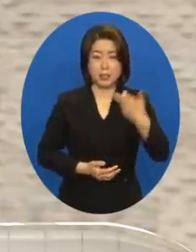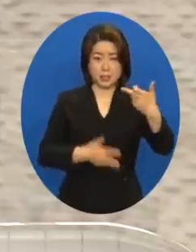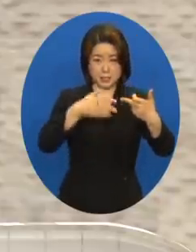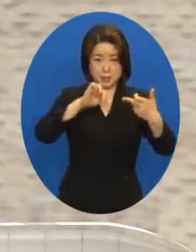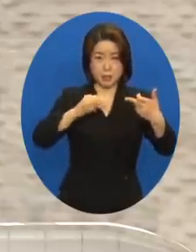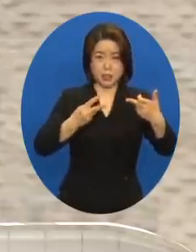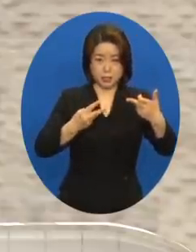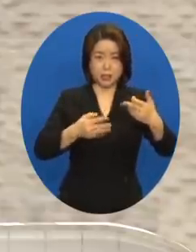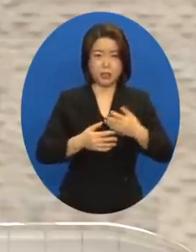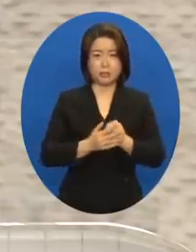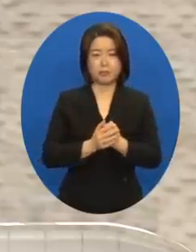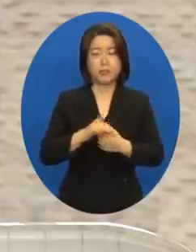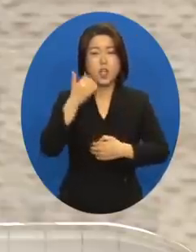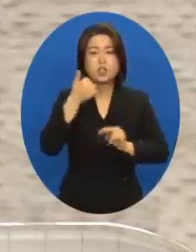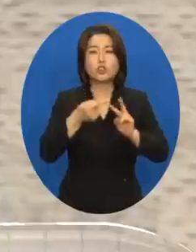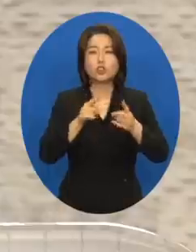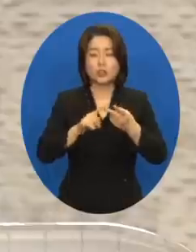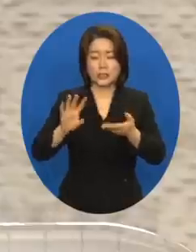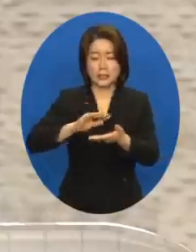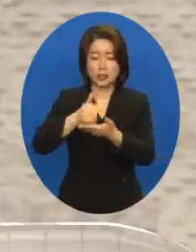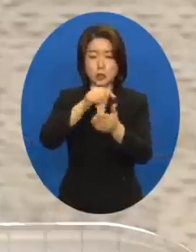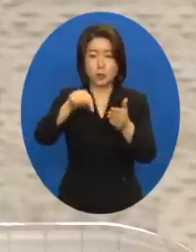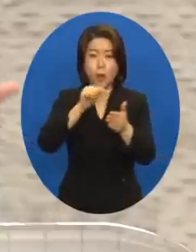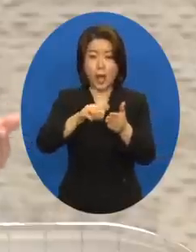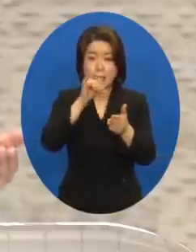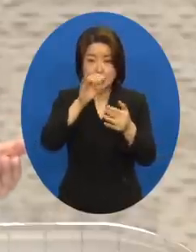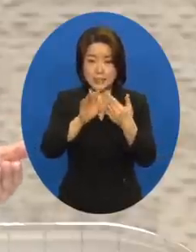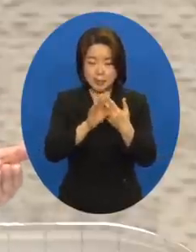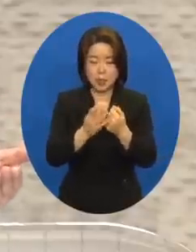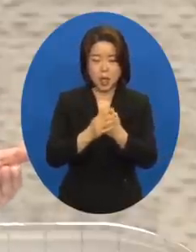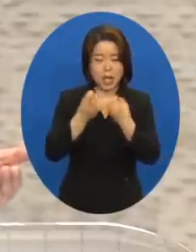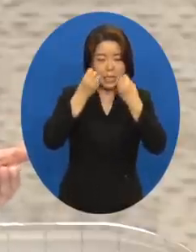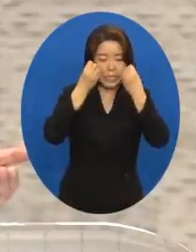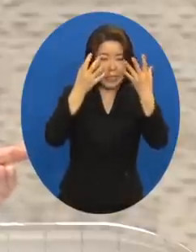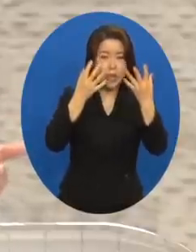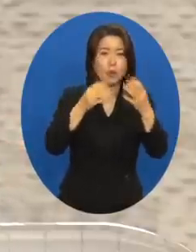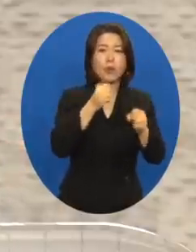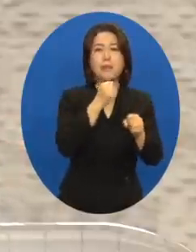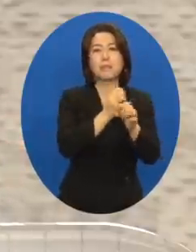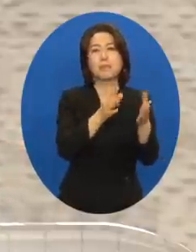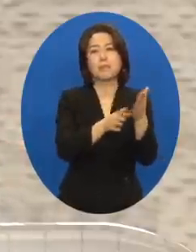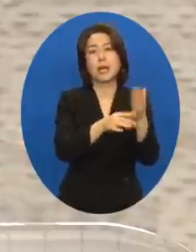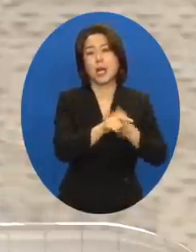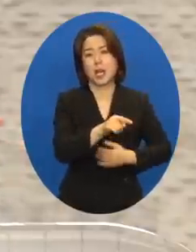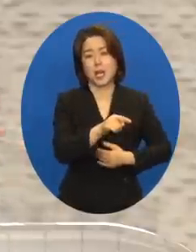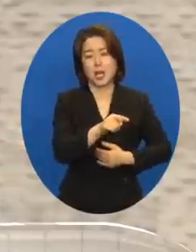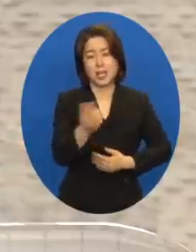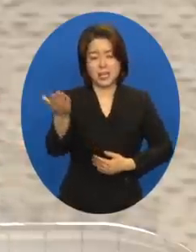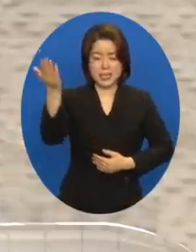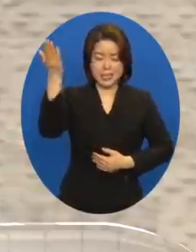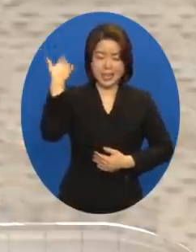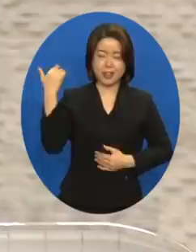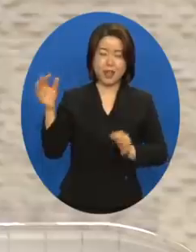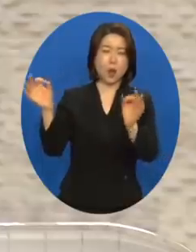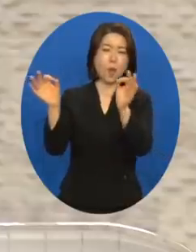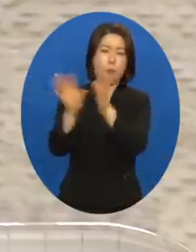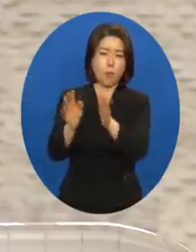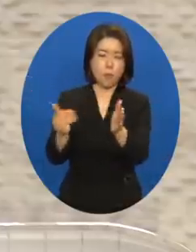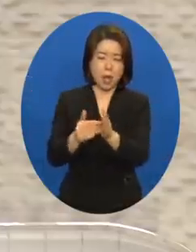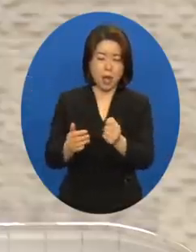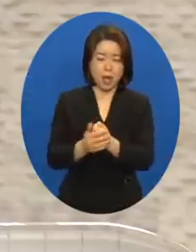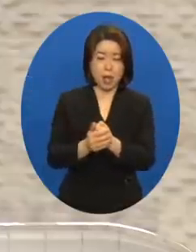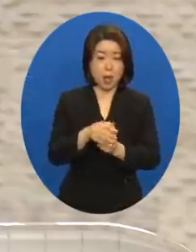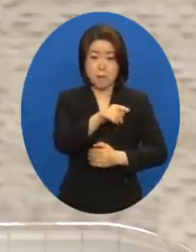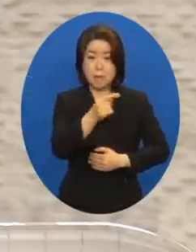누구든지 그리스도 안에 있으면 그는 새로운 피조물이 입니다 옛 것은 지나갔습니다 보십시오 새 것이